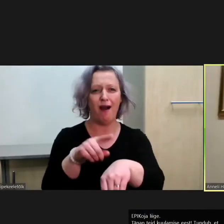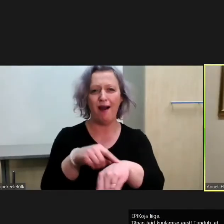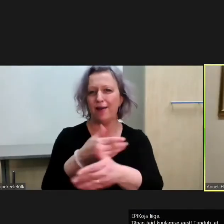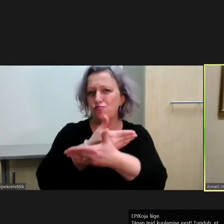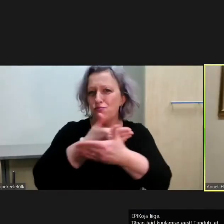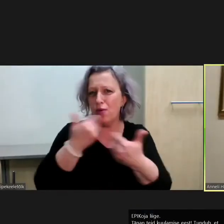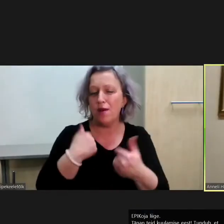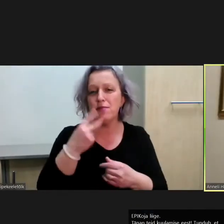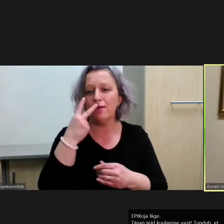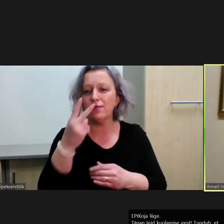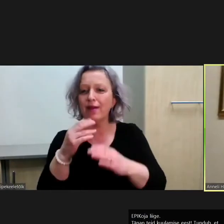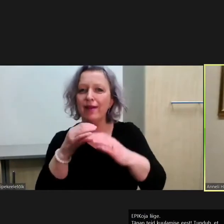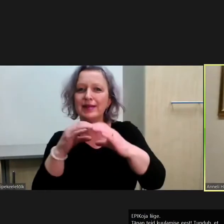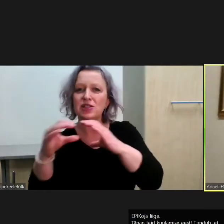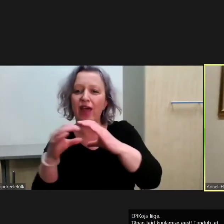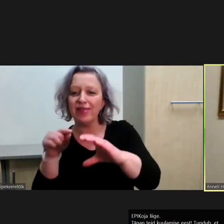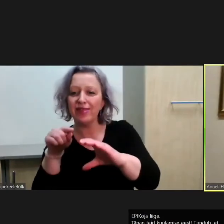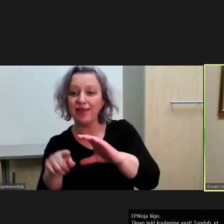tulnud